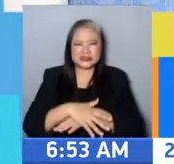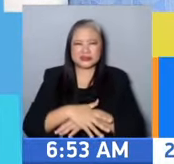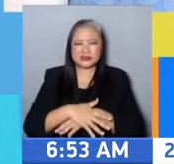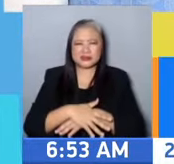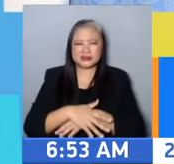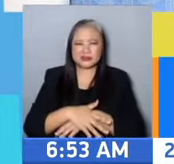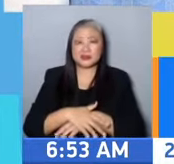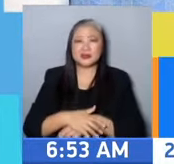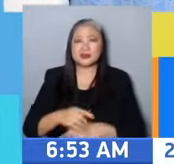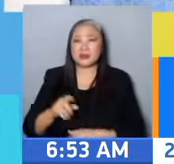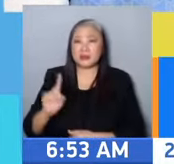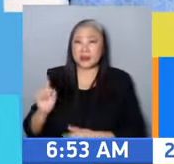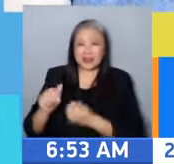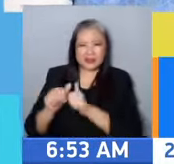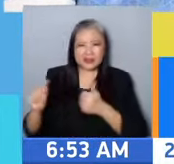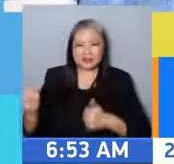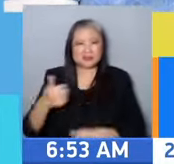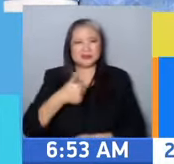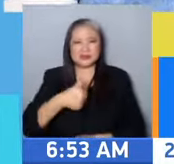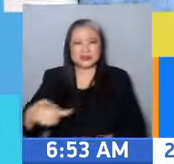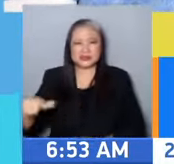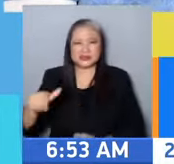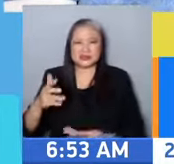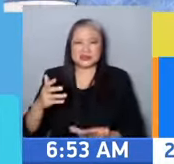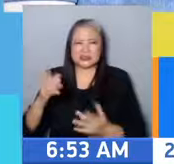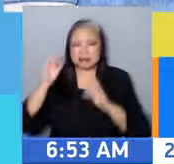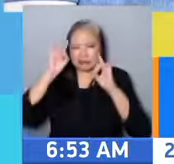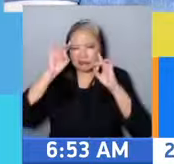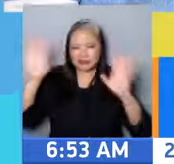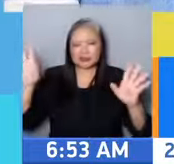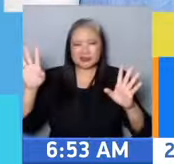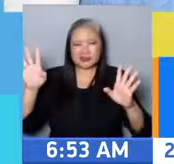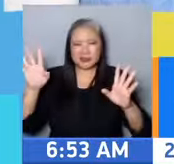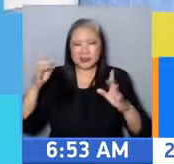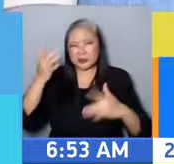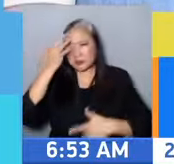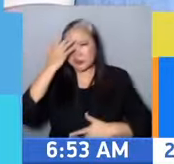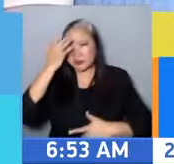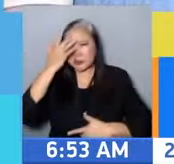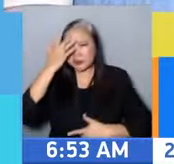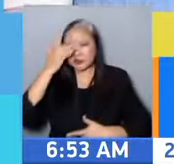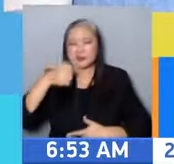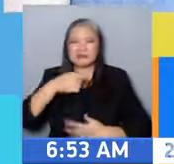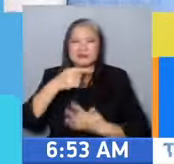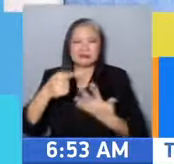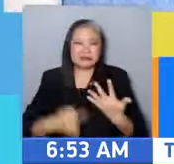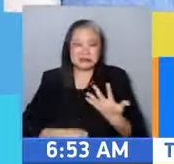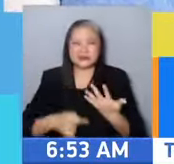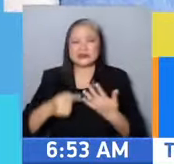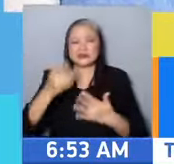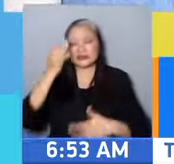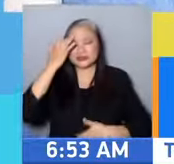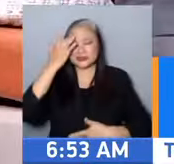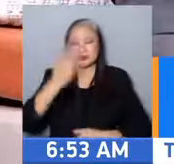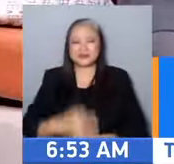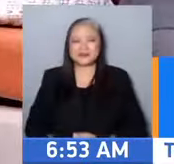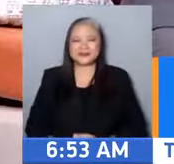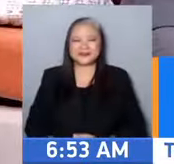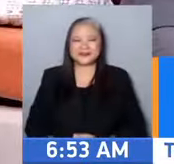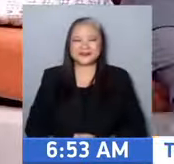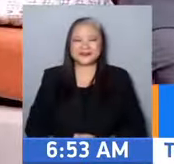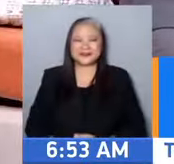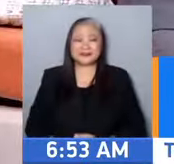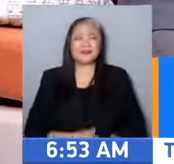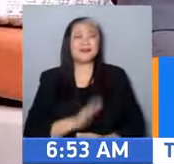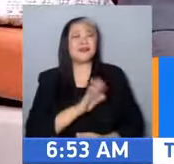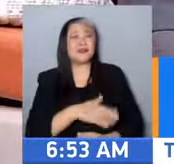ang anumang panganib na maidudulot po ng mga nabanggit ko po. Ayan. Ay, Doc, happy retirement! Ayan,